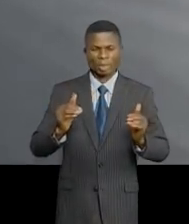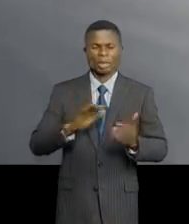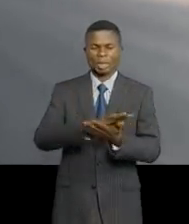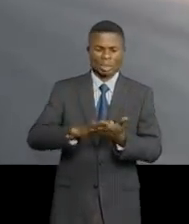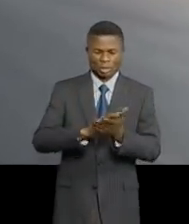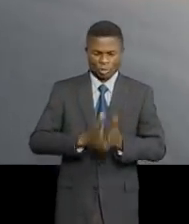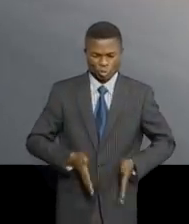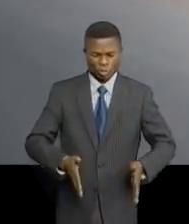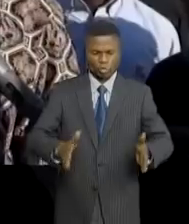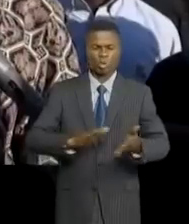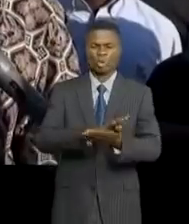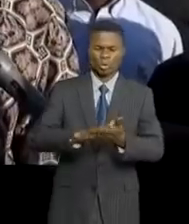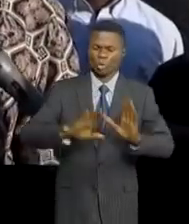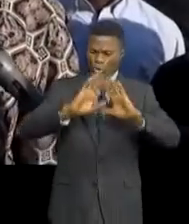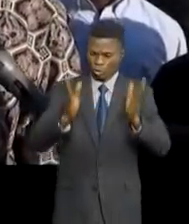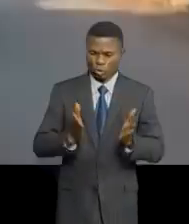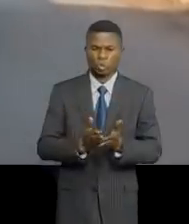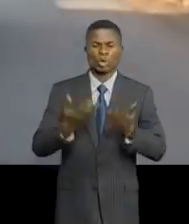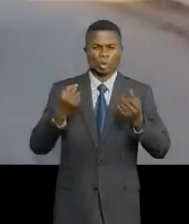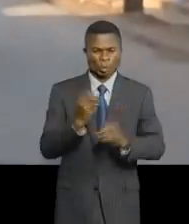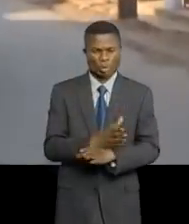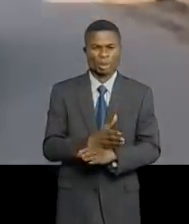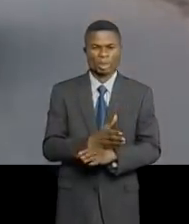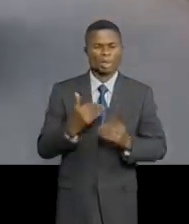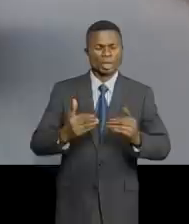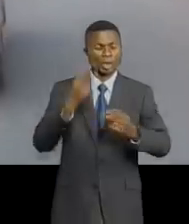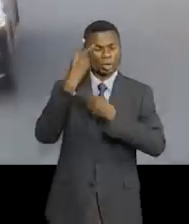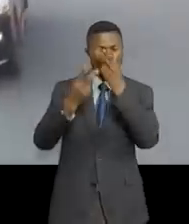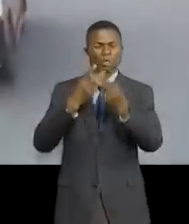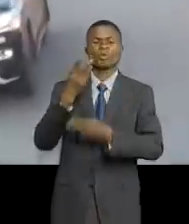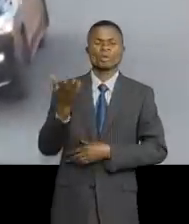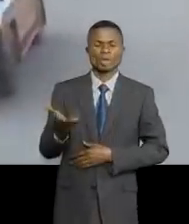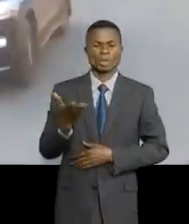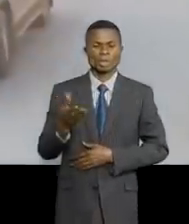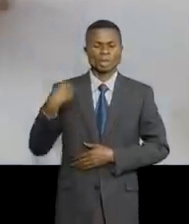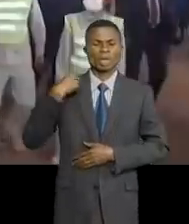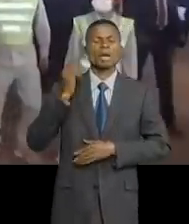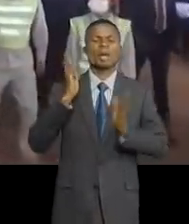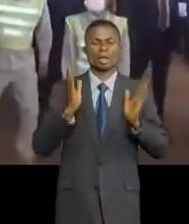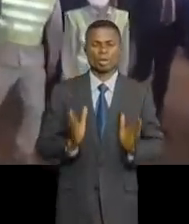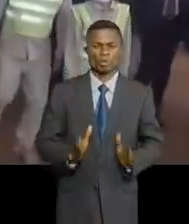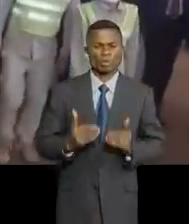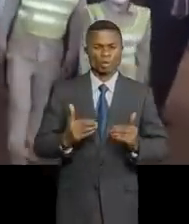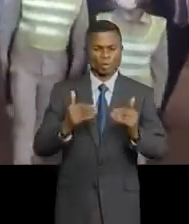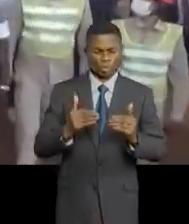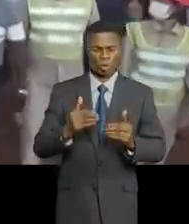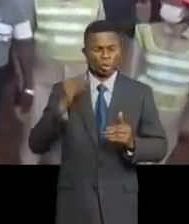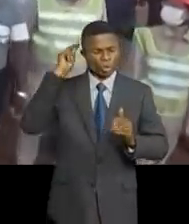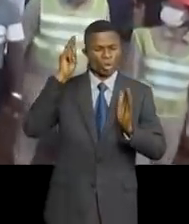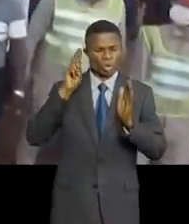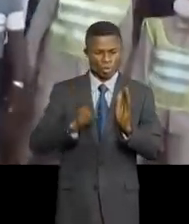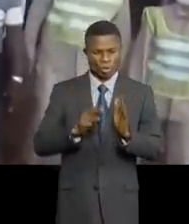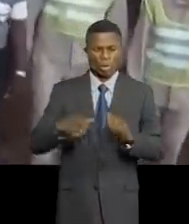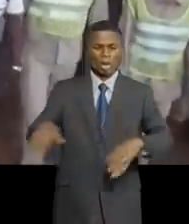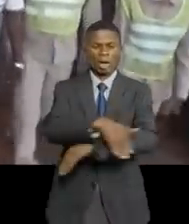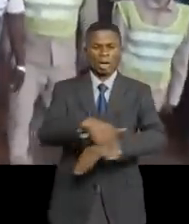d'enroulement, le goudron sont en train d'être posés. Poursuivant sa visite d'inspection, le gouverneur a été le poste de Lukangaba à la frontière